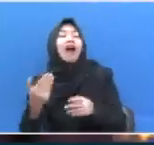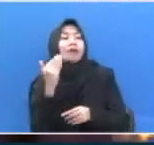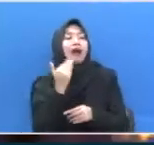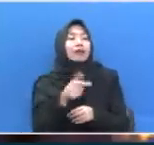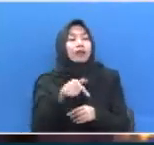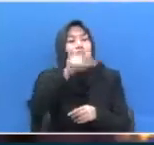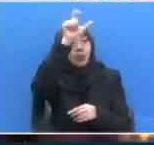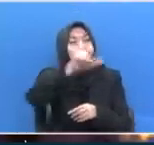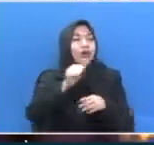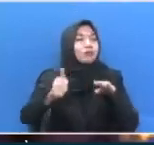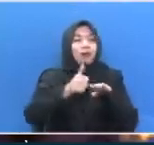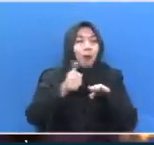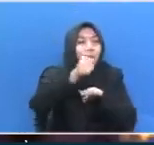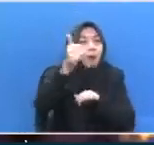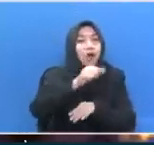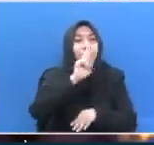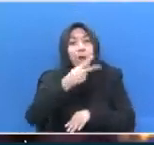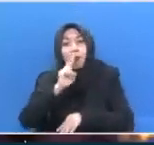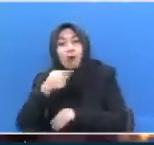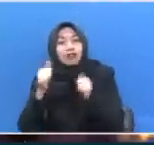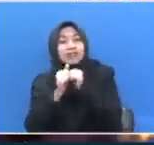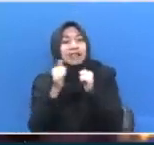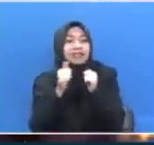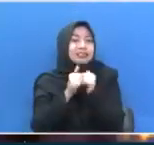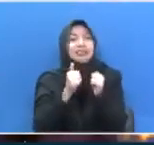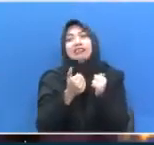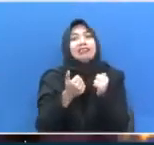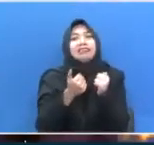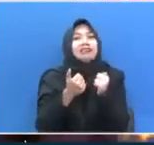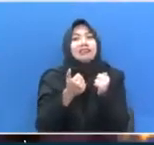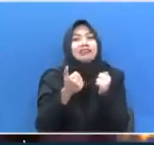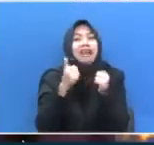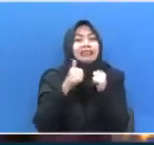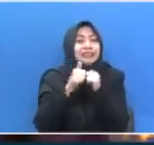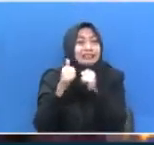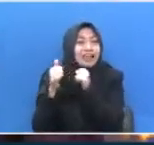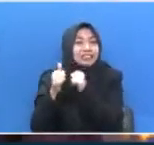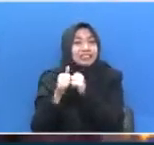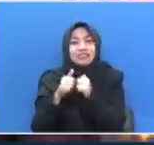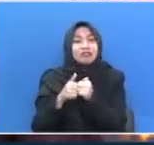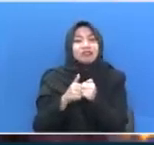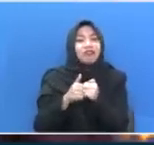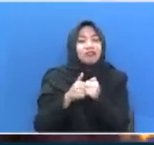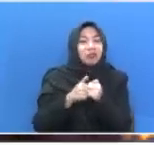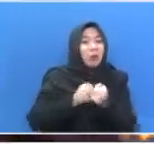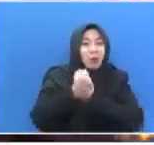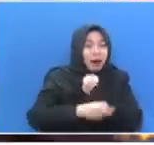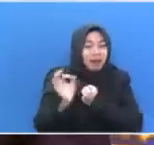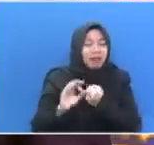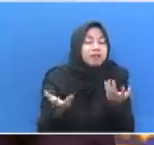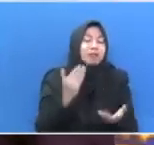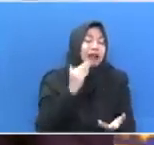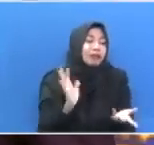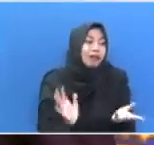sering berbohong dan sering mengingkari janji politik satu sama yang lain baik kita nantikannya dinamika politiknya akan seperti apa nih